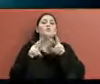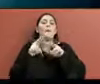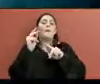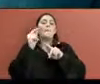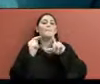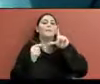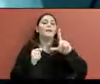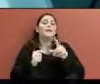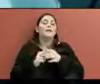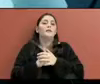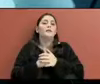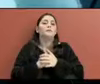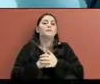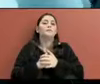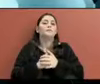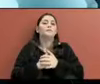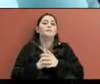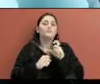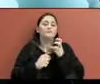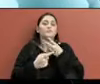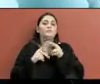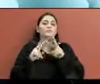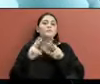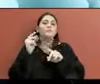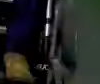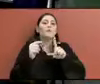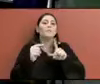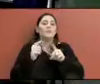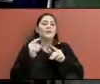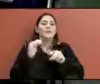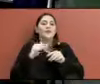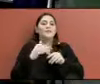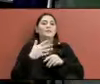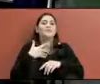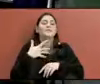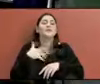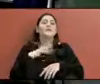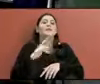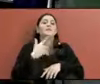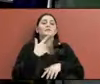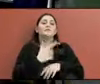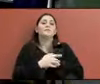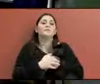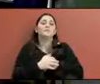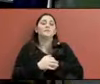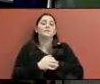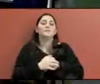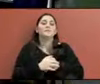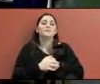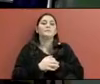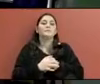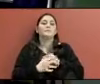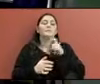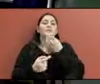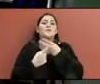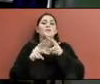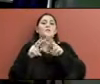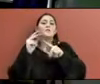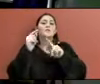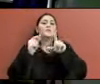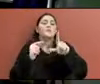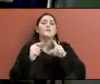biraz değineceğiz. Yani değinecek miyiz? Tamam. Geleceğiz. Oraya da geleceğim. Çünkü Cemil Meriç Covid